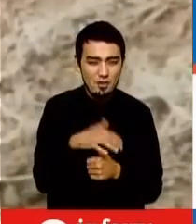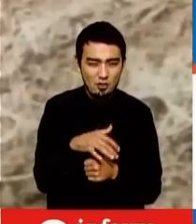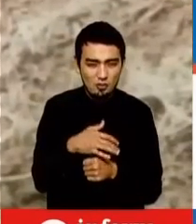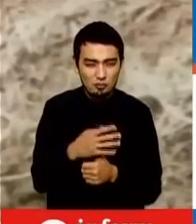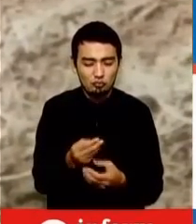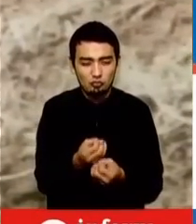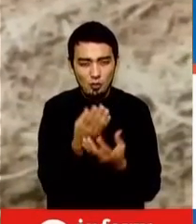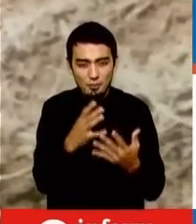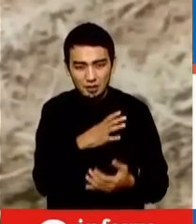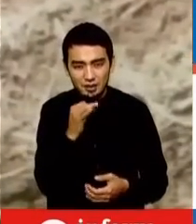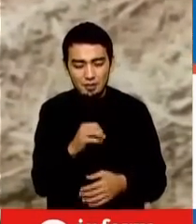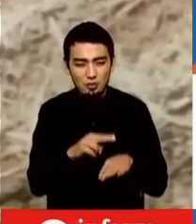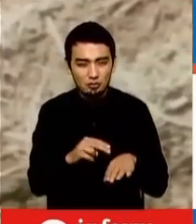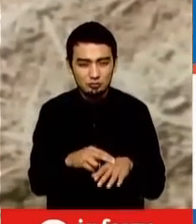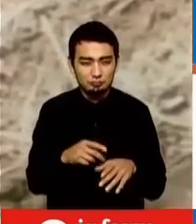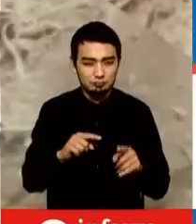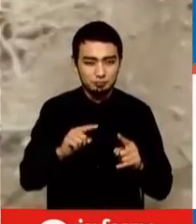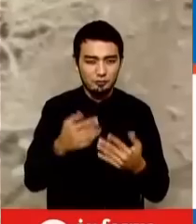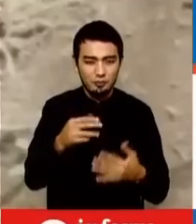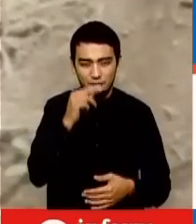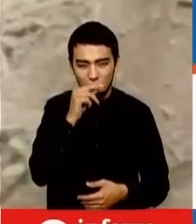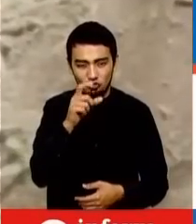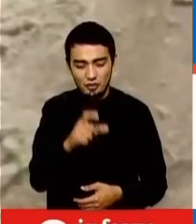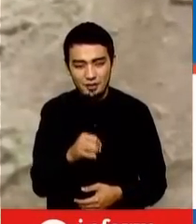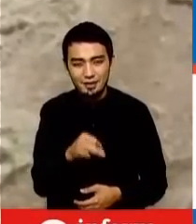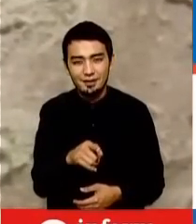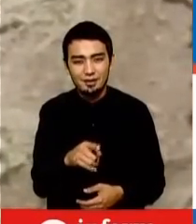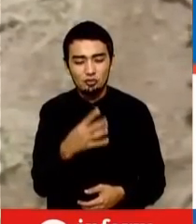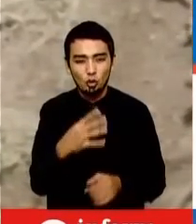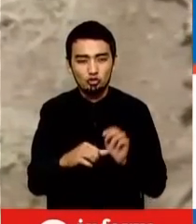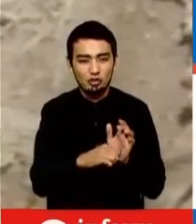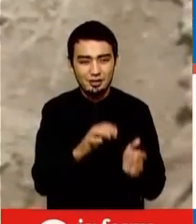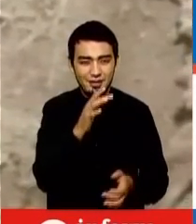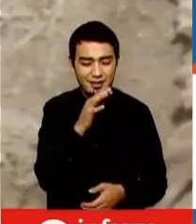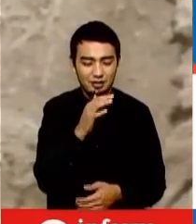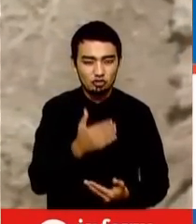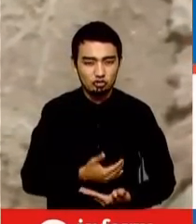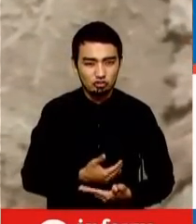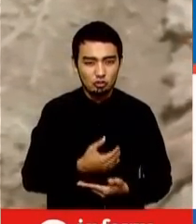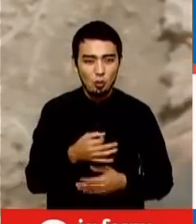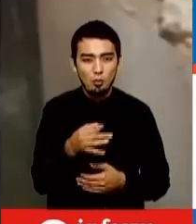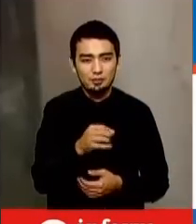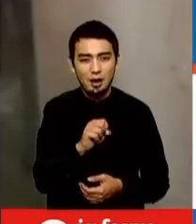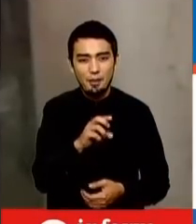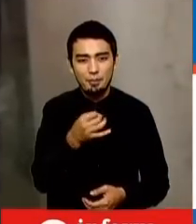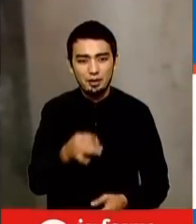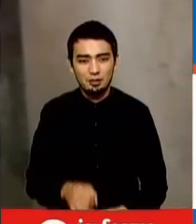дрон. Полицейские по горячим следам задержали подозреваемого. Им оказался 46-летний житель области